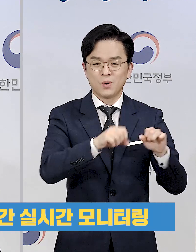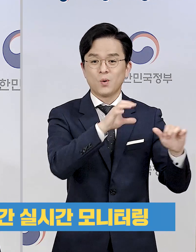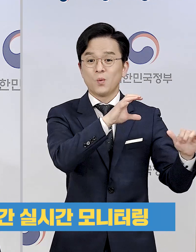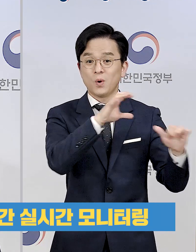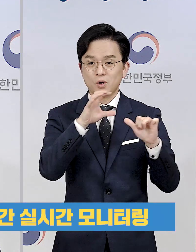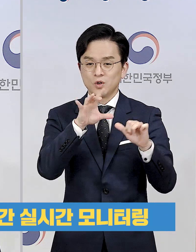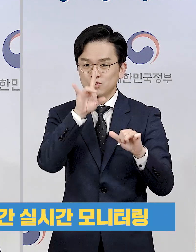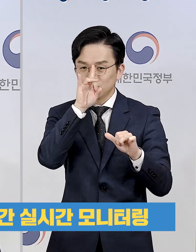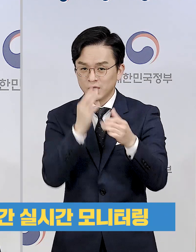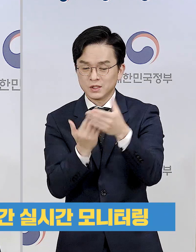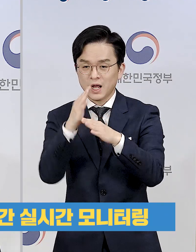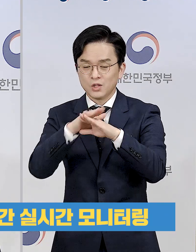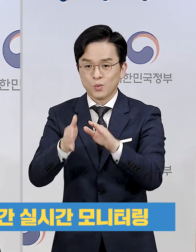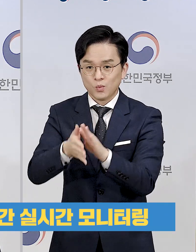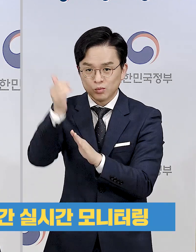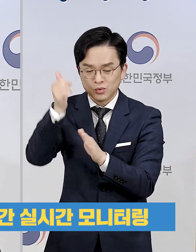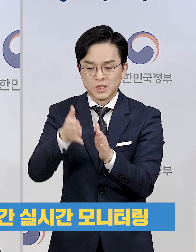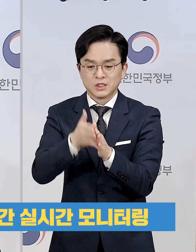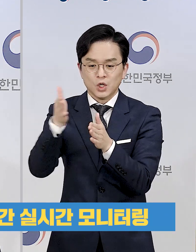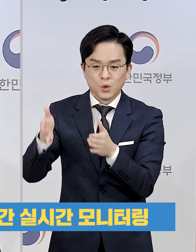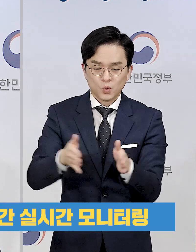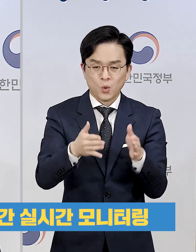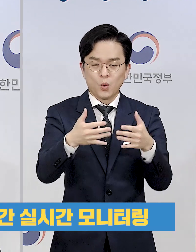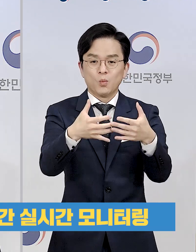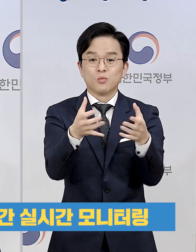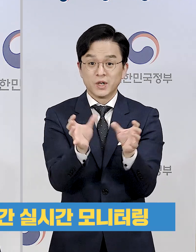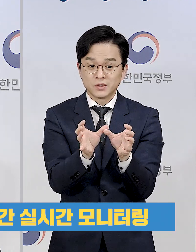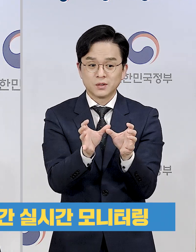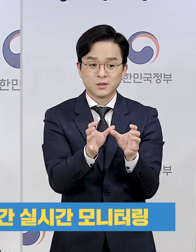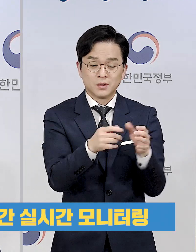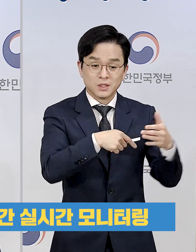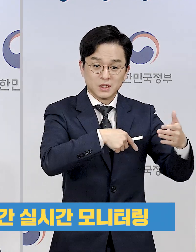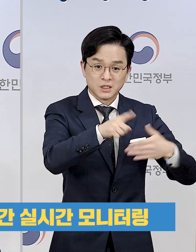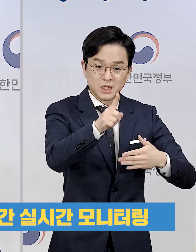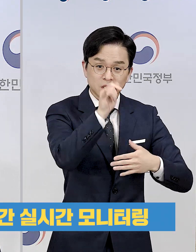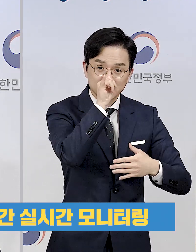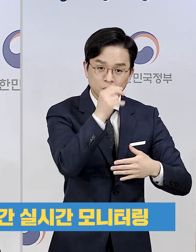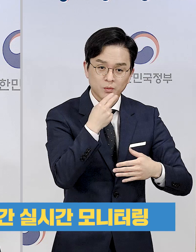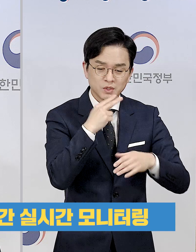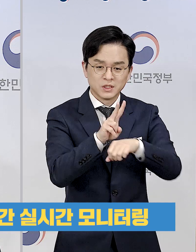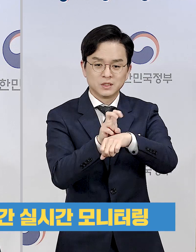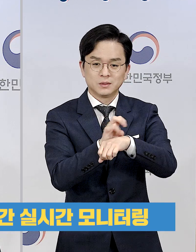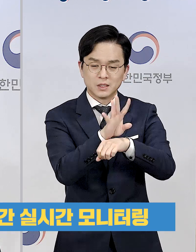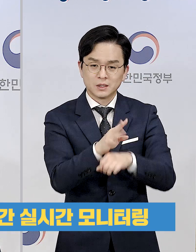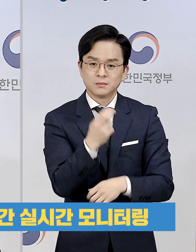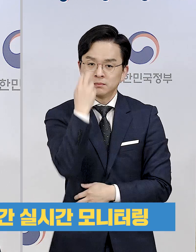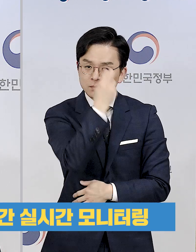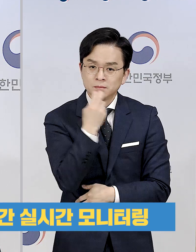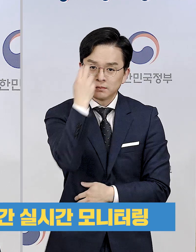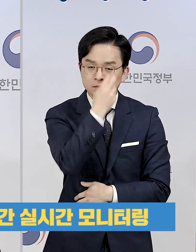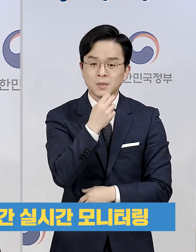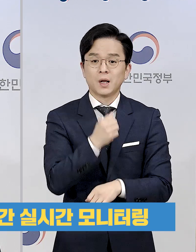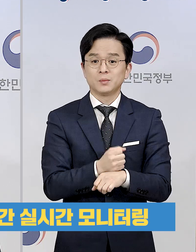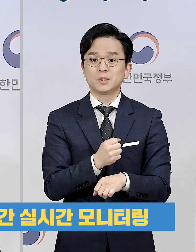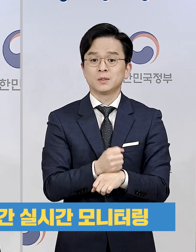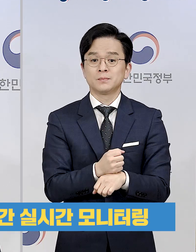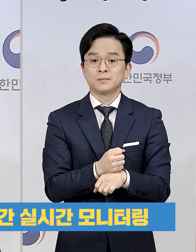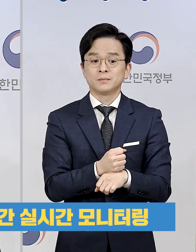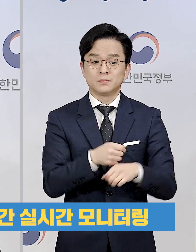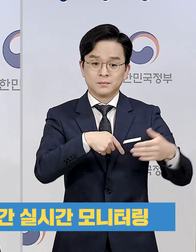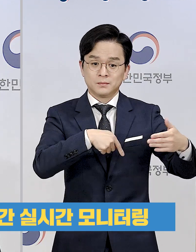상황판을 활용하여 중앙재난안전대책본부, 시도, 시군구에서 이탈 여부를 3중으로 24시간